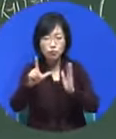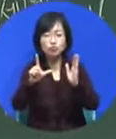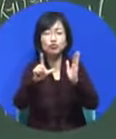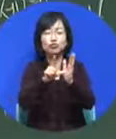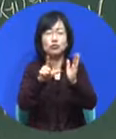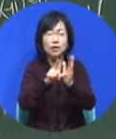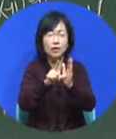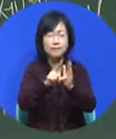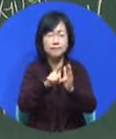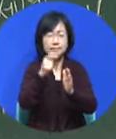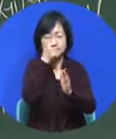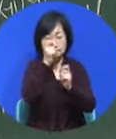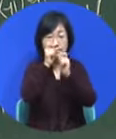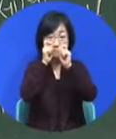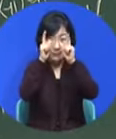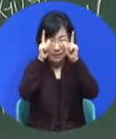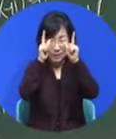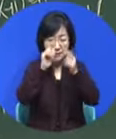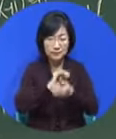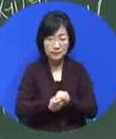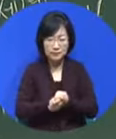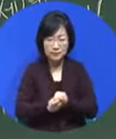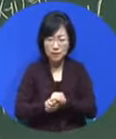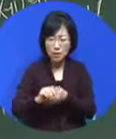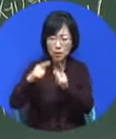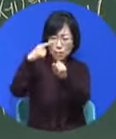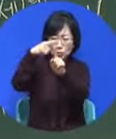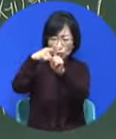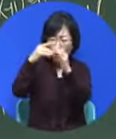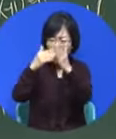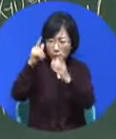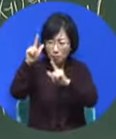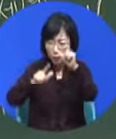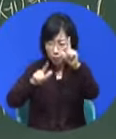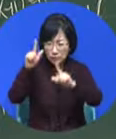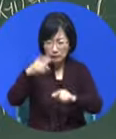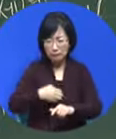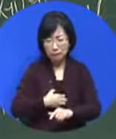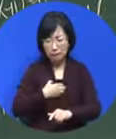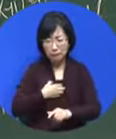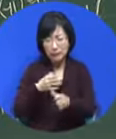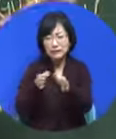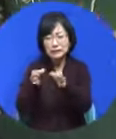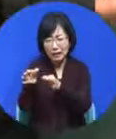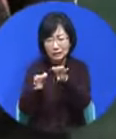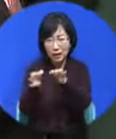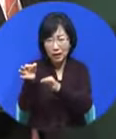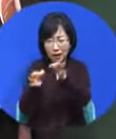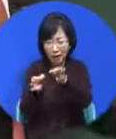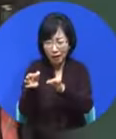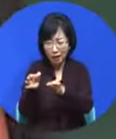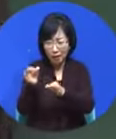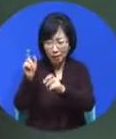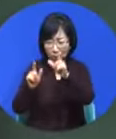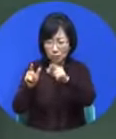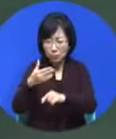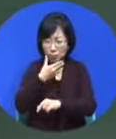이루 교가 장사하는 것처럼 바뀌고 이상하게면서 복음은